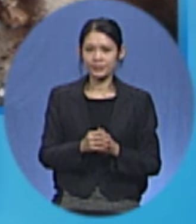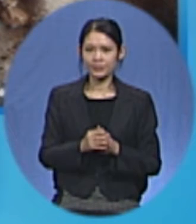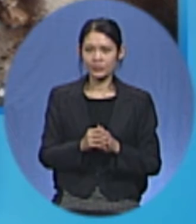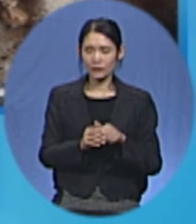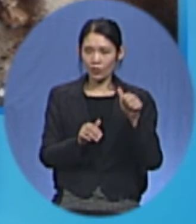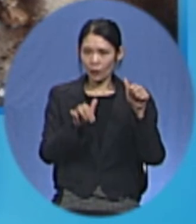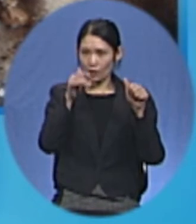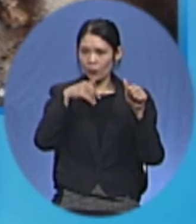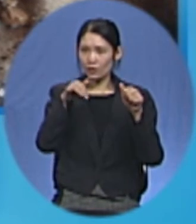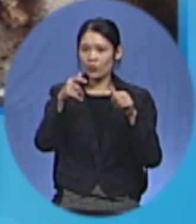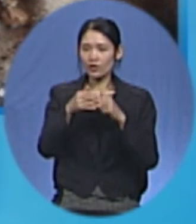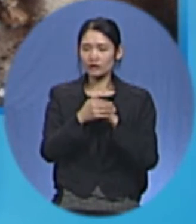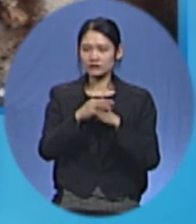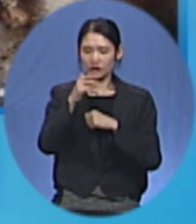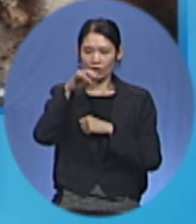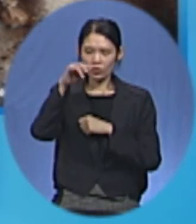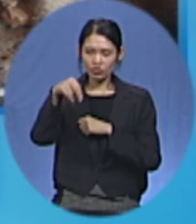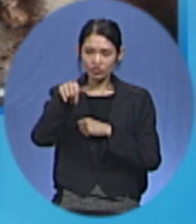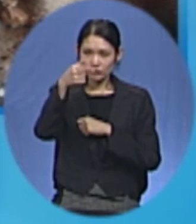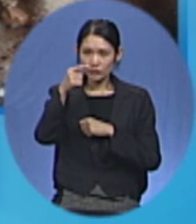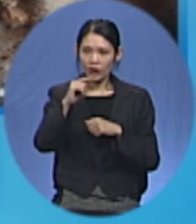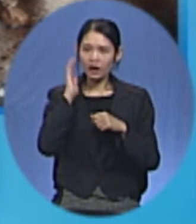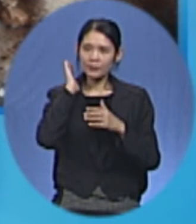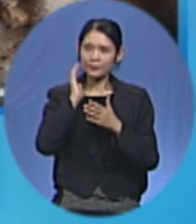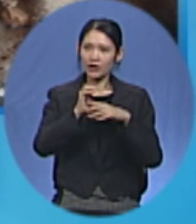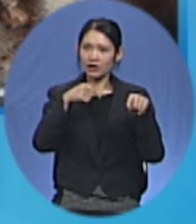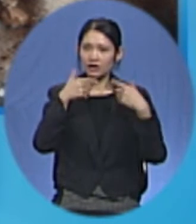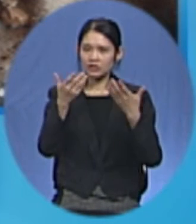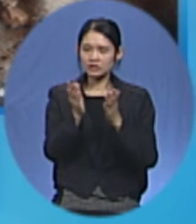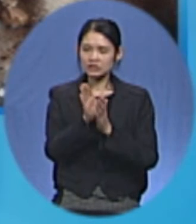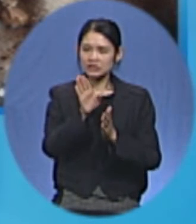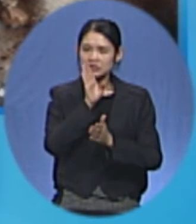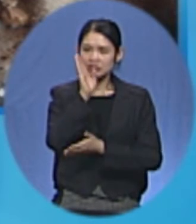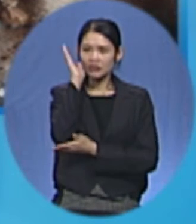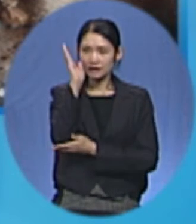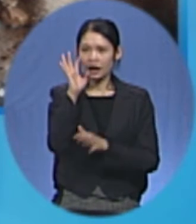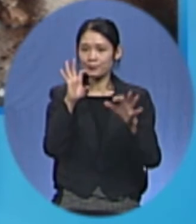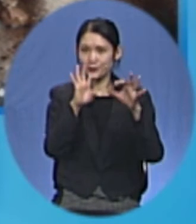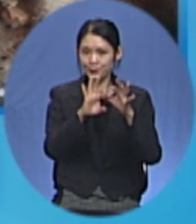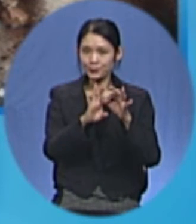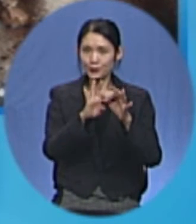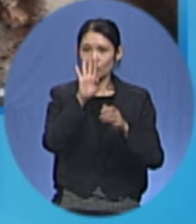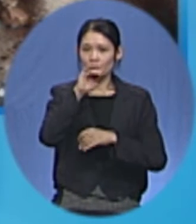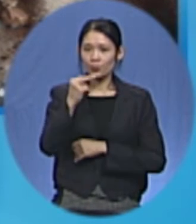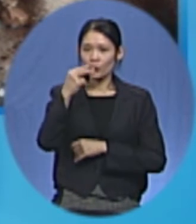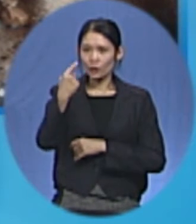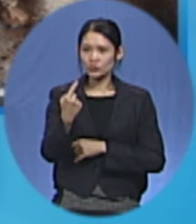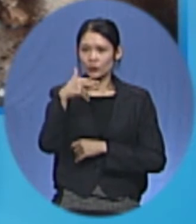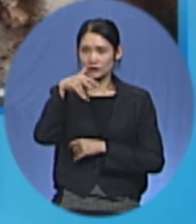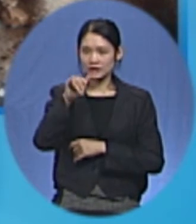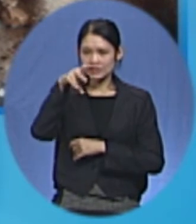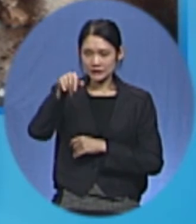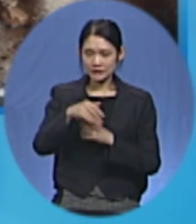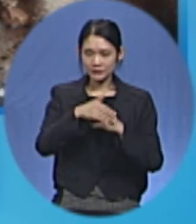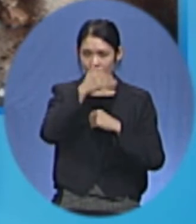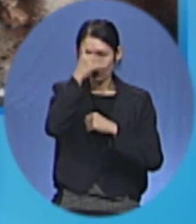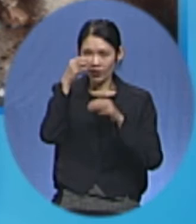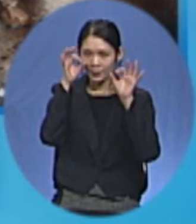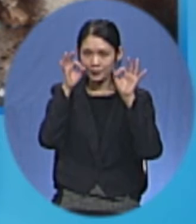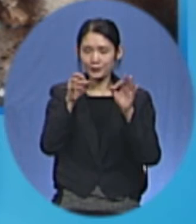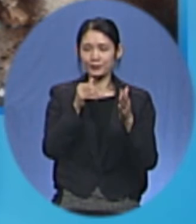제5공화국 시절인 전두환 정권 당시의 실제 사건을 바탕으로 그린 작품인 보도지침이 관객들을